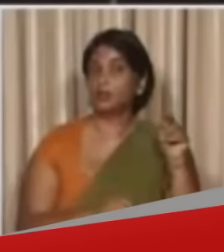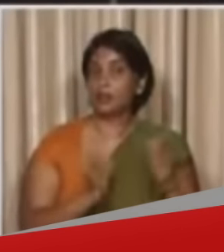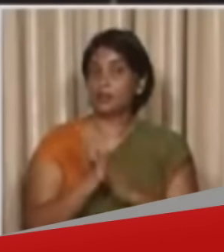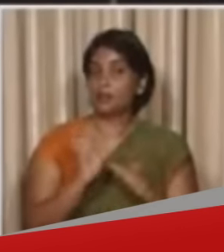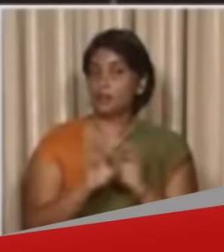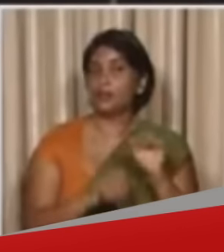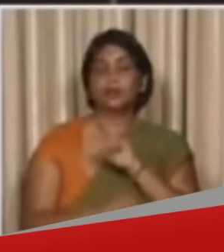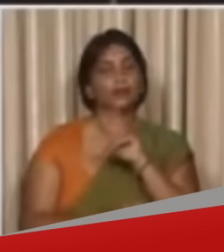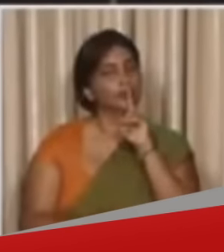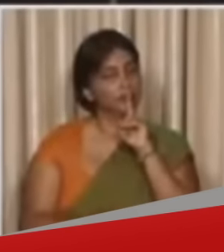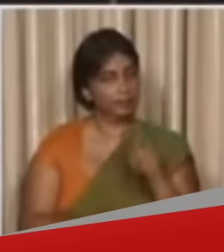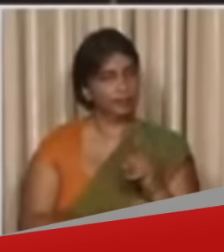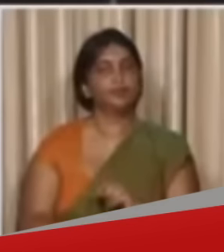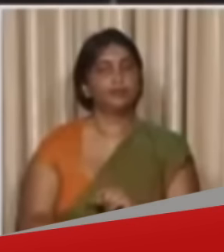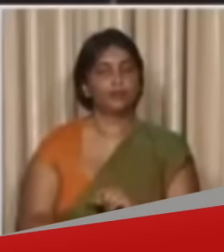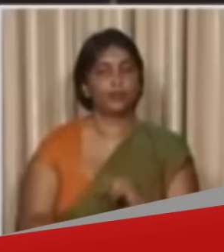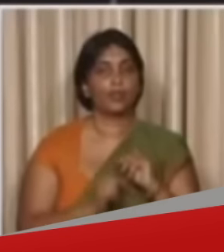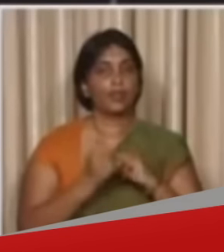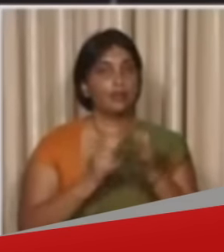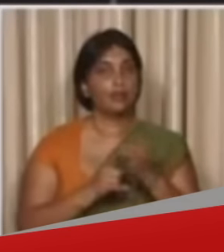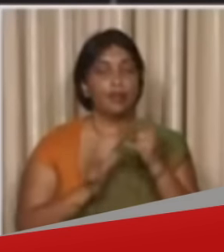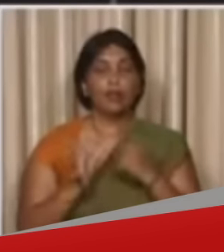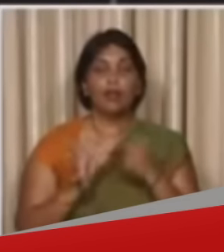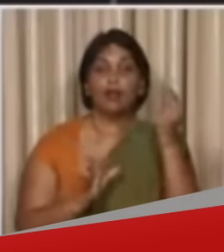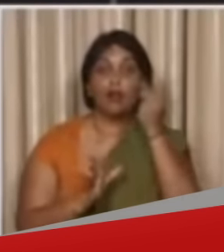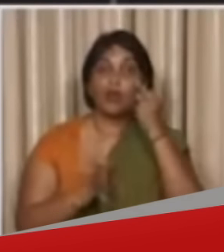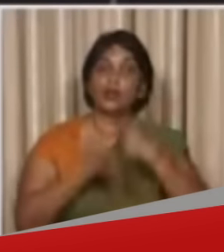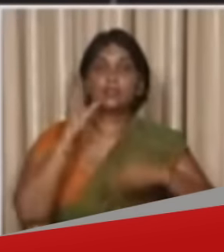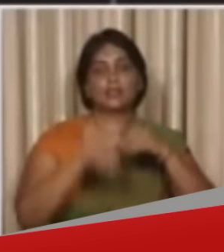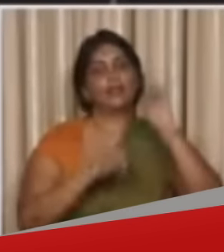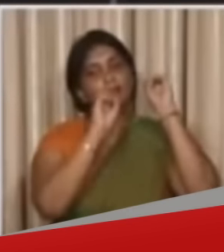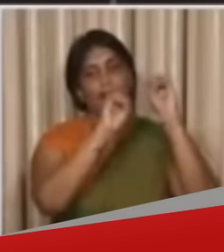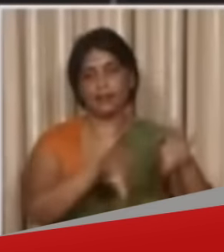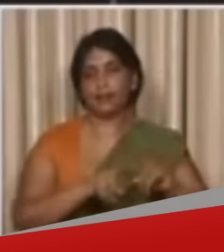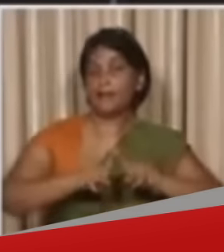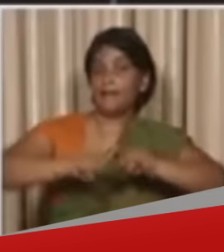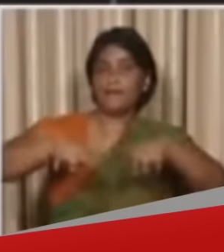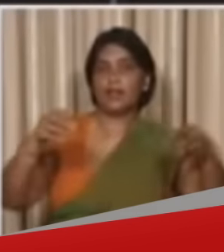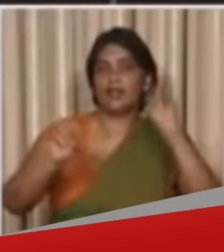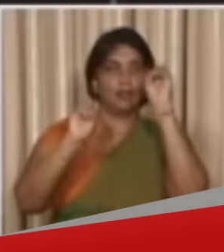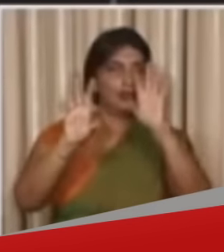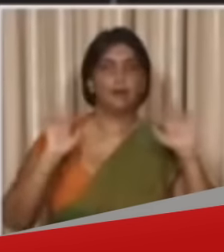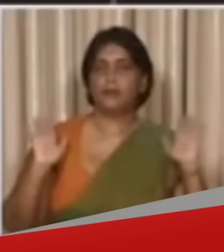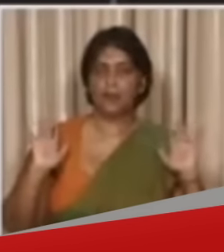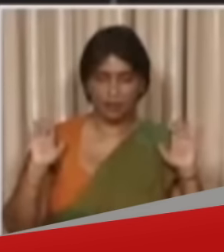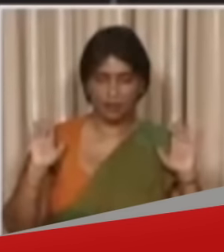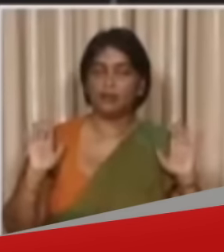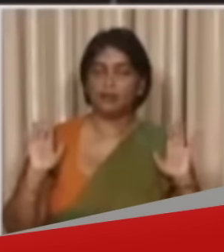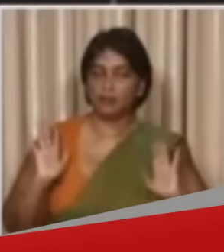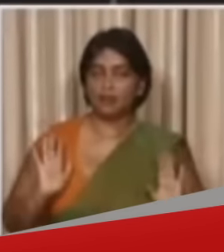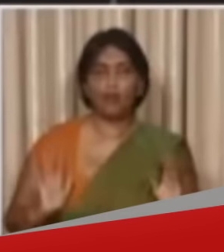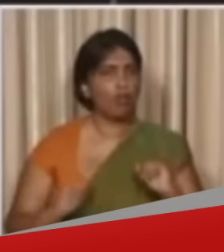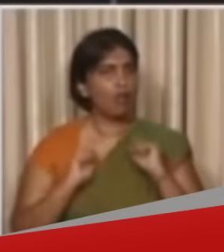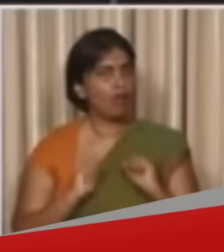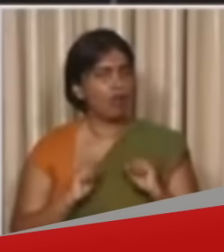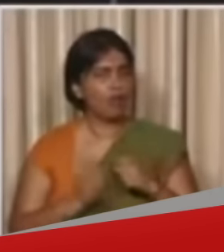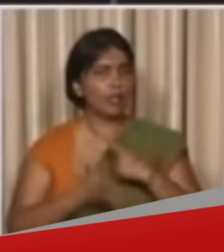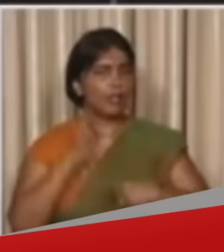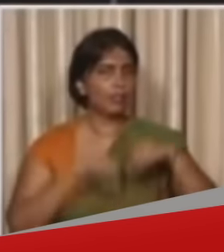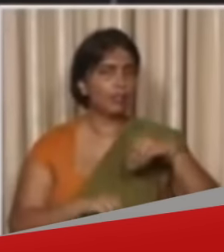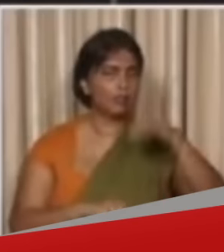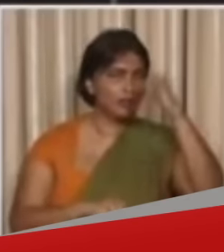හමුවේ කියනවා සජිත්ටයි අනුරටයි ඡන්ද දෙන්නලු, වෙන කාටවත් ඡන්ද දෙන්න එපයි කියලා. කොහොමද දේශපාලන නායකයෙක්